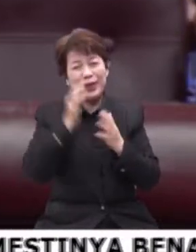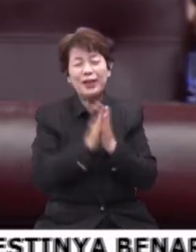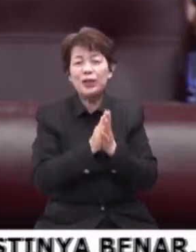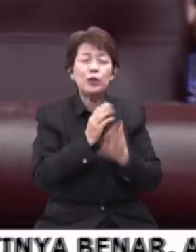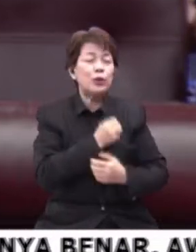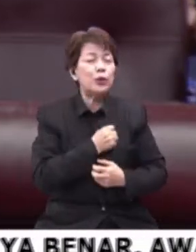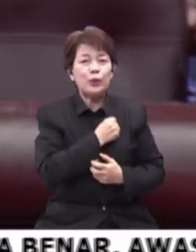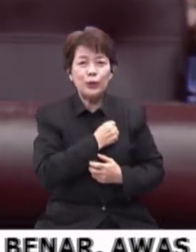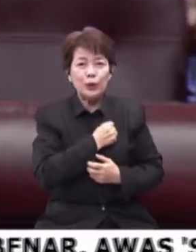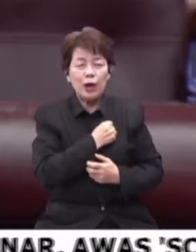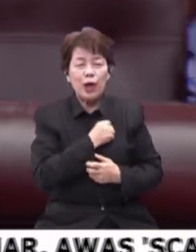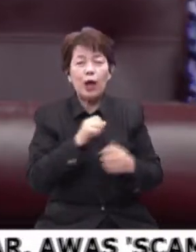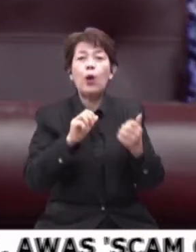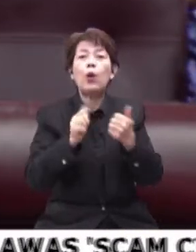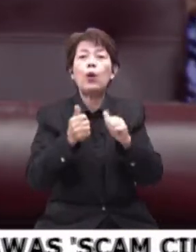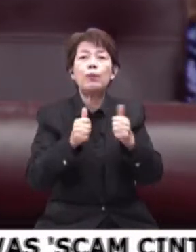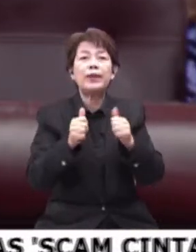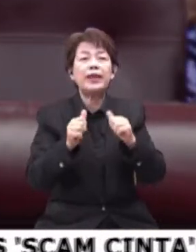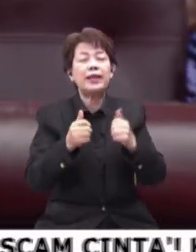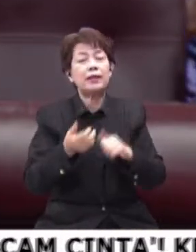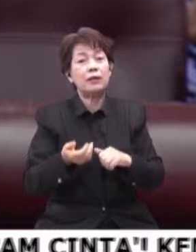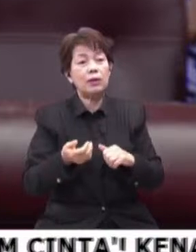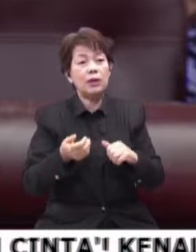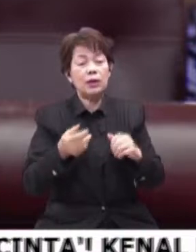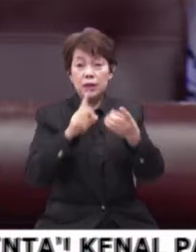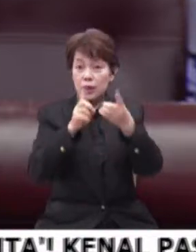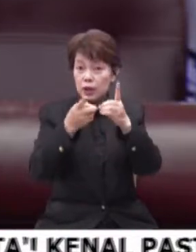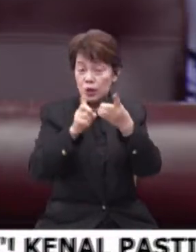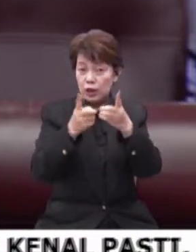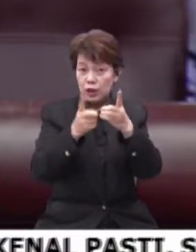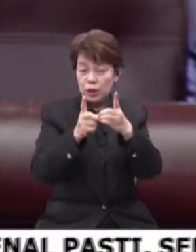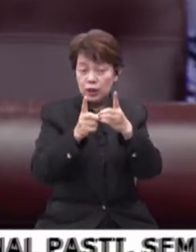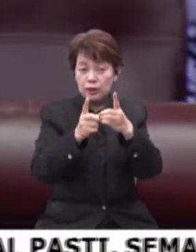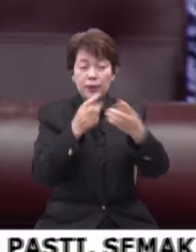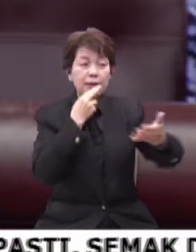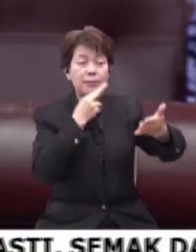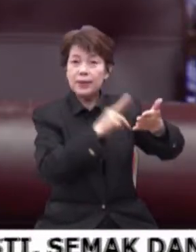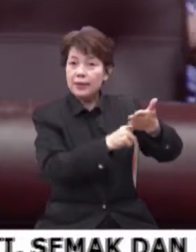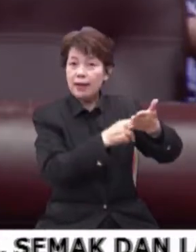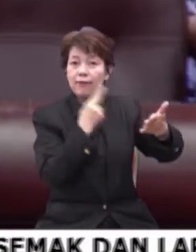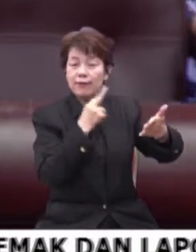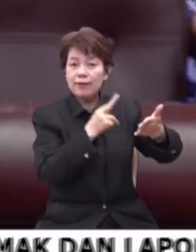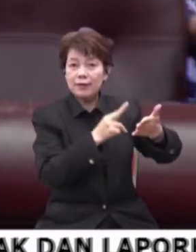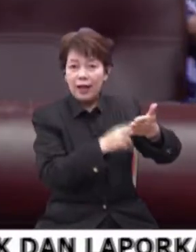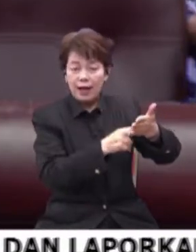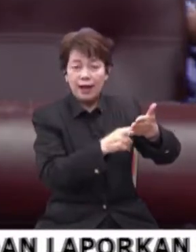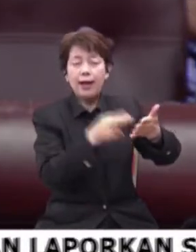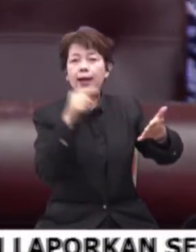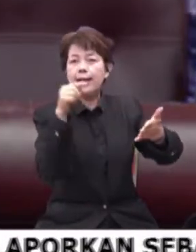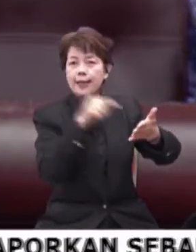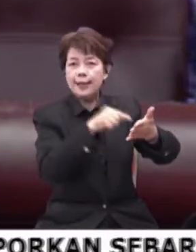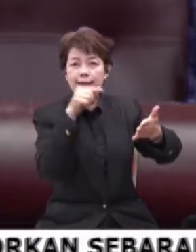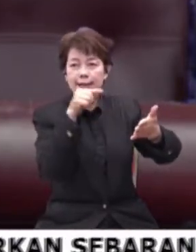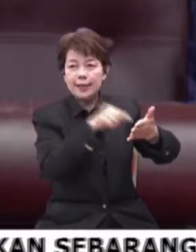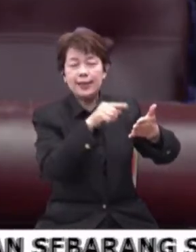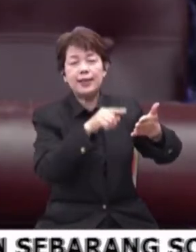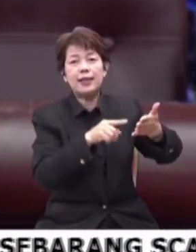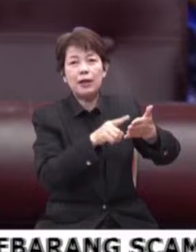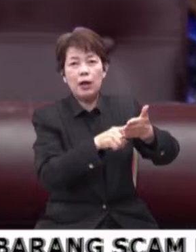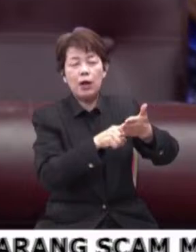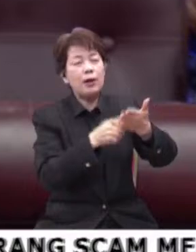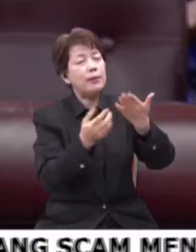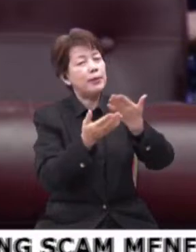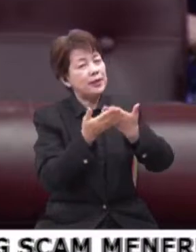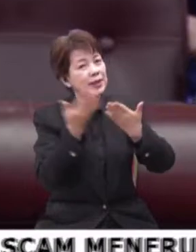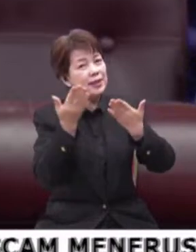this is automatic digital punya platform apa namanya pendaftaran Jadi kalau ini menjadi satu kenyataan suatu hari ini lebih